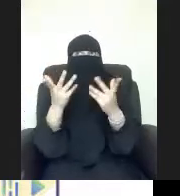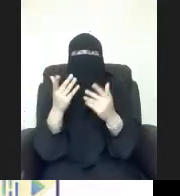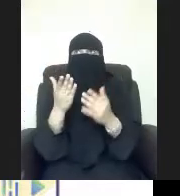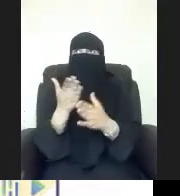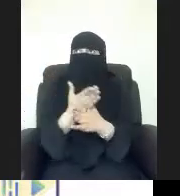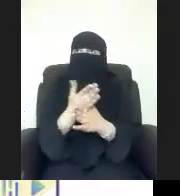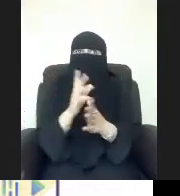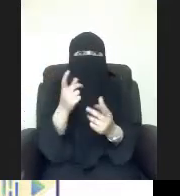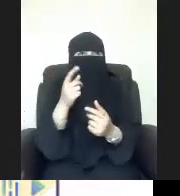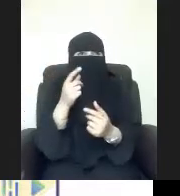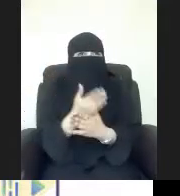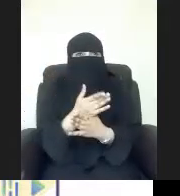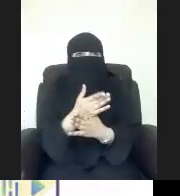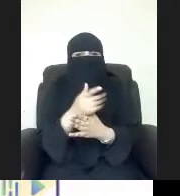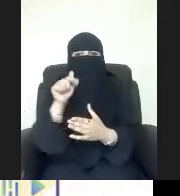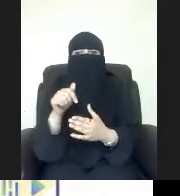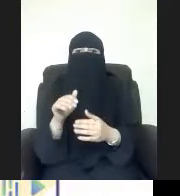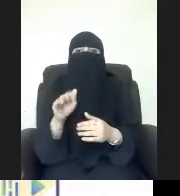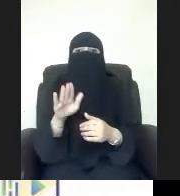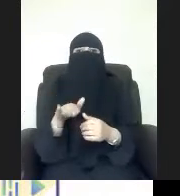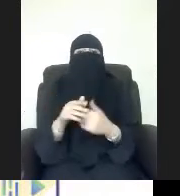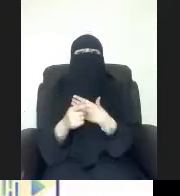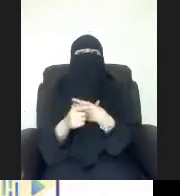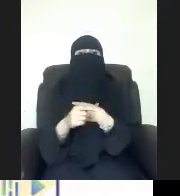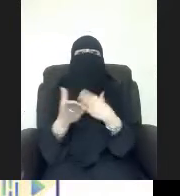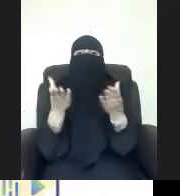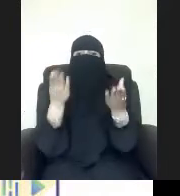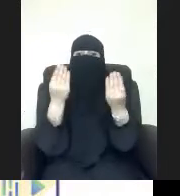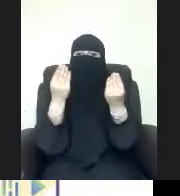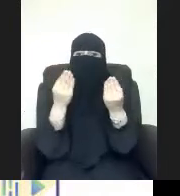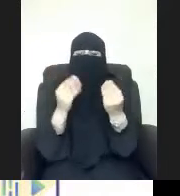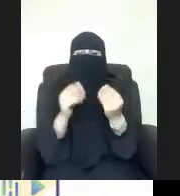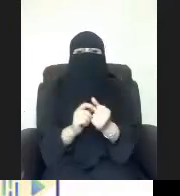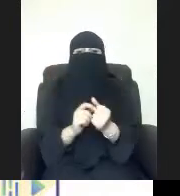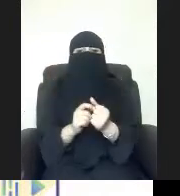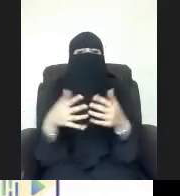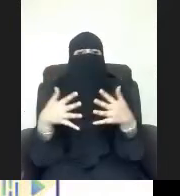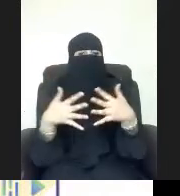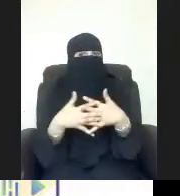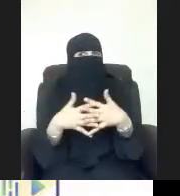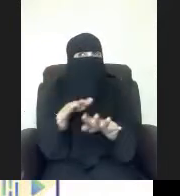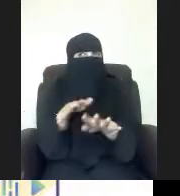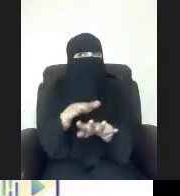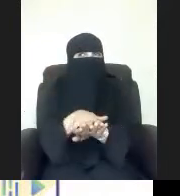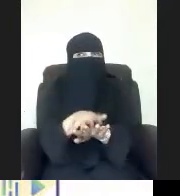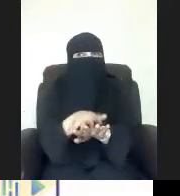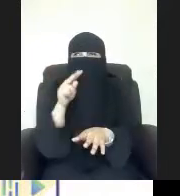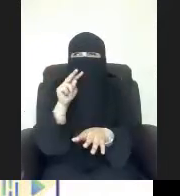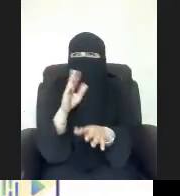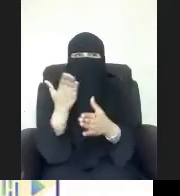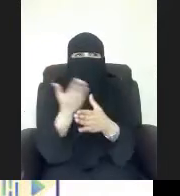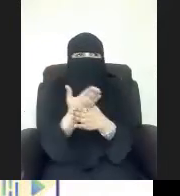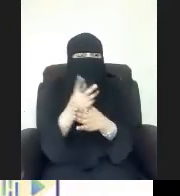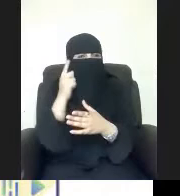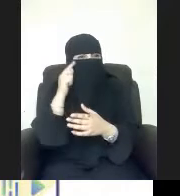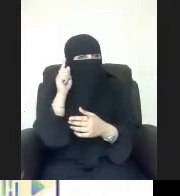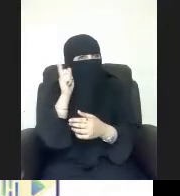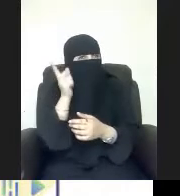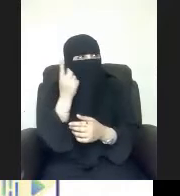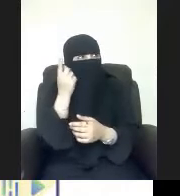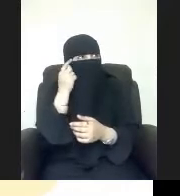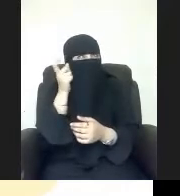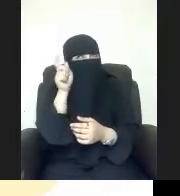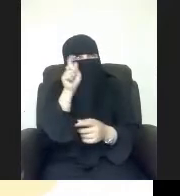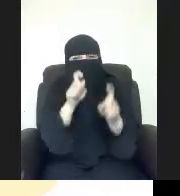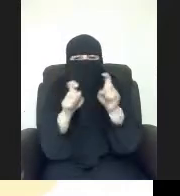كل مكان يتم التحدث به عن التعليم تسمع بمفهوم التعلم المدمج؟ لماذا؟ لماذا هذا